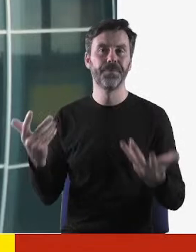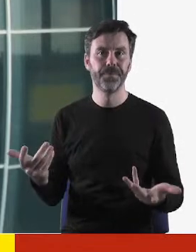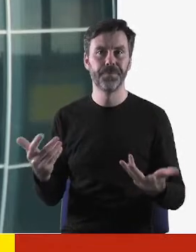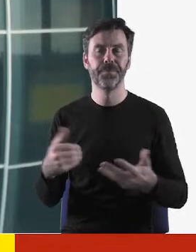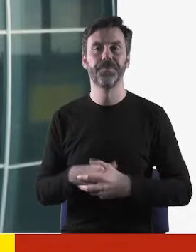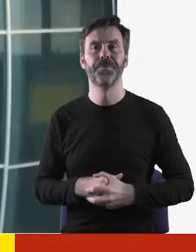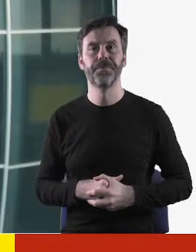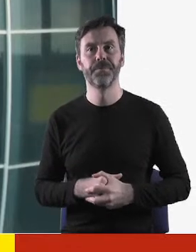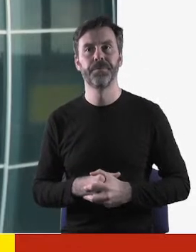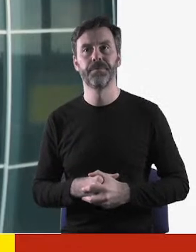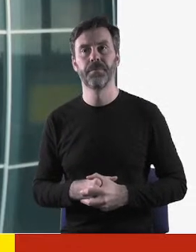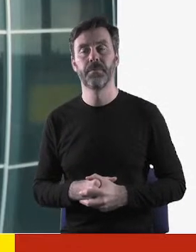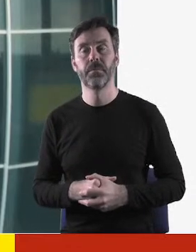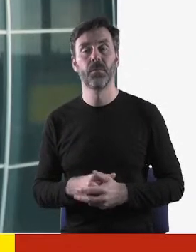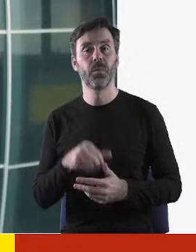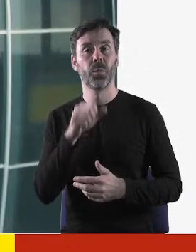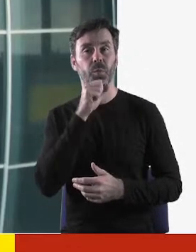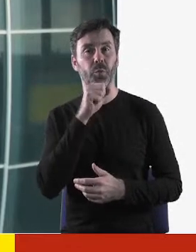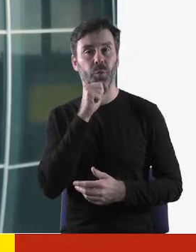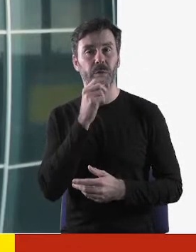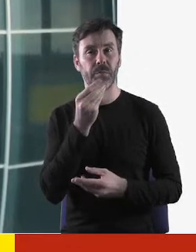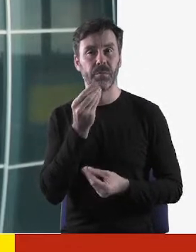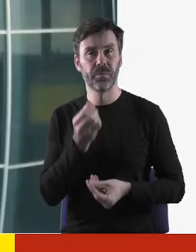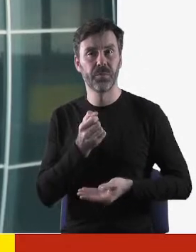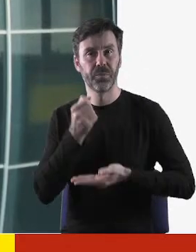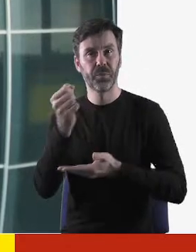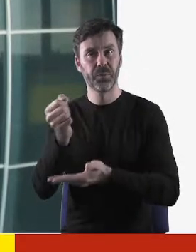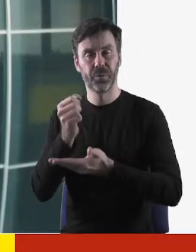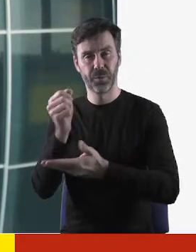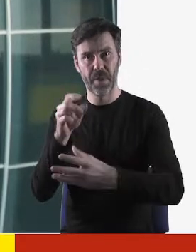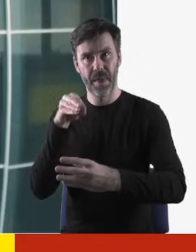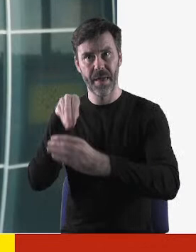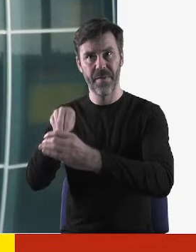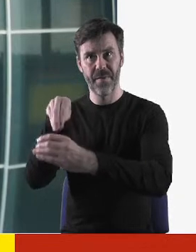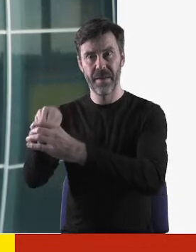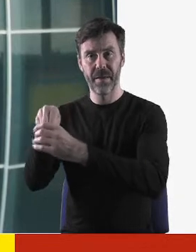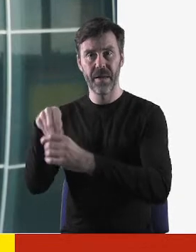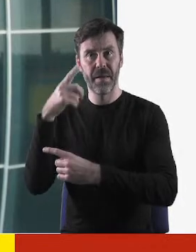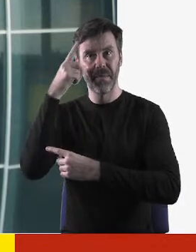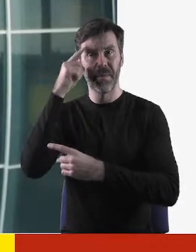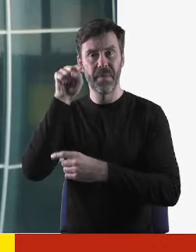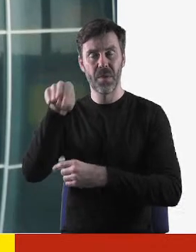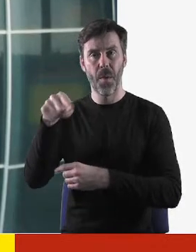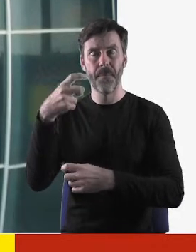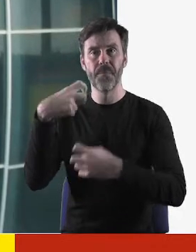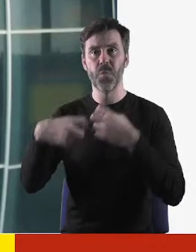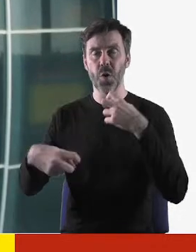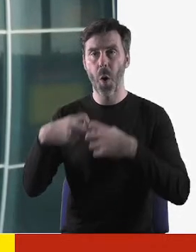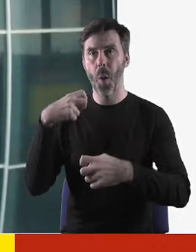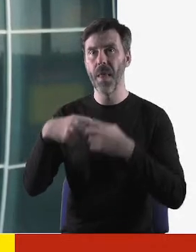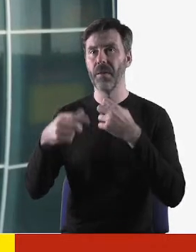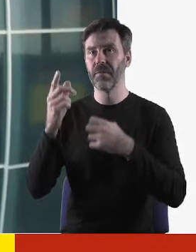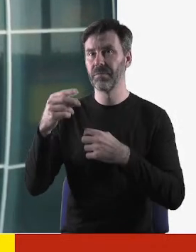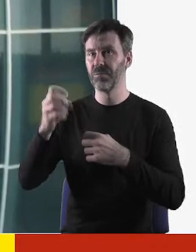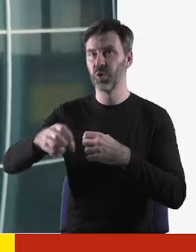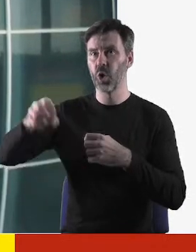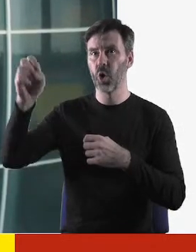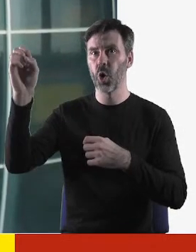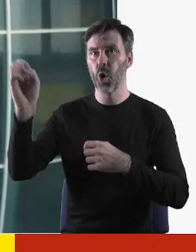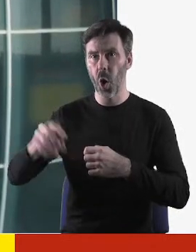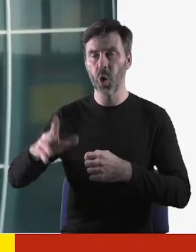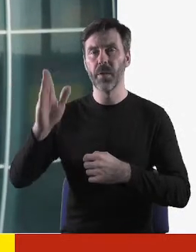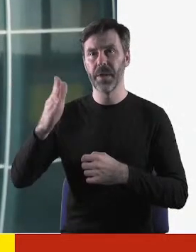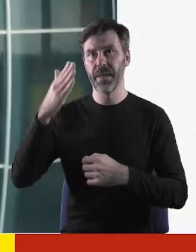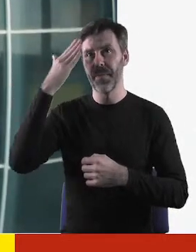wymaga po prostu ogromnych inwestycji. Według wszelkiego prawdopodobieństwa będzie ten temat, skala tego problemu się rozwijała i myślę,